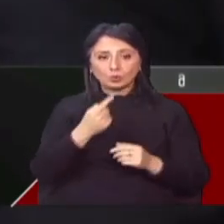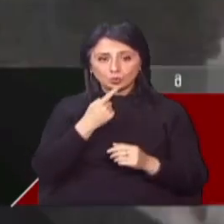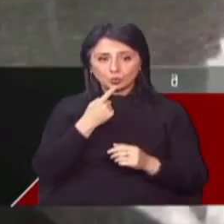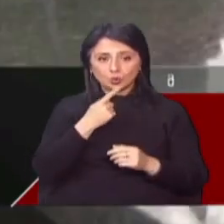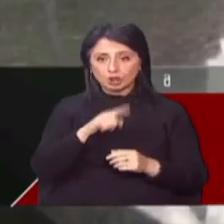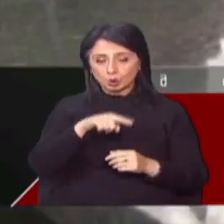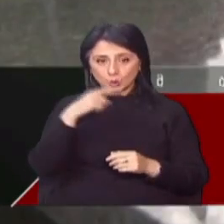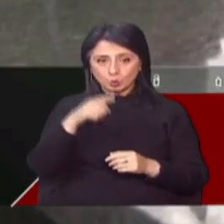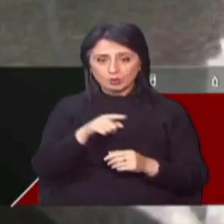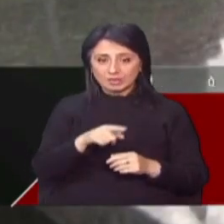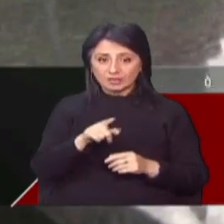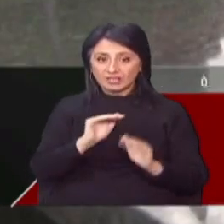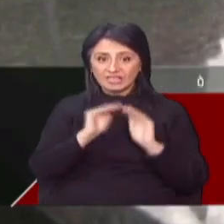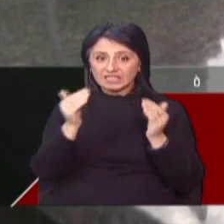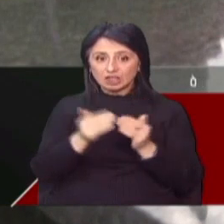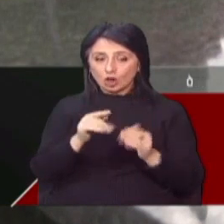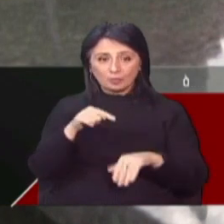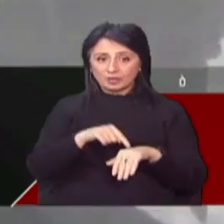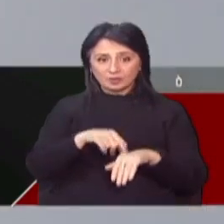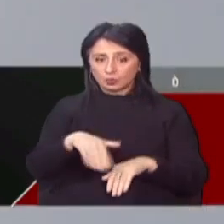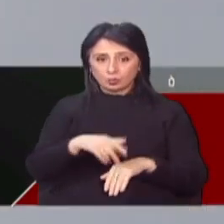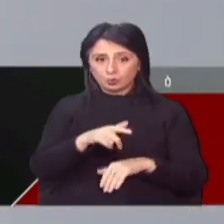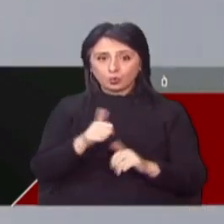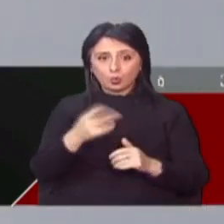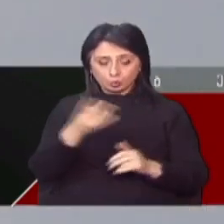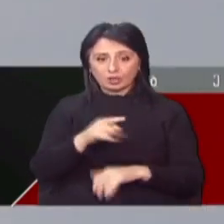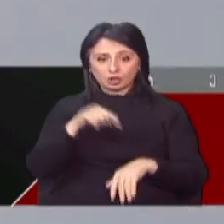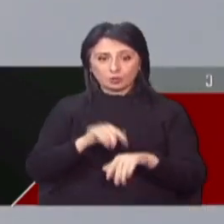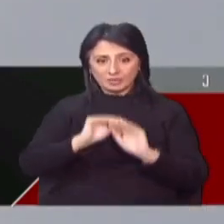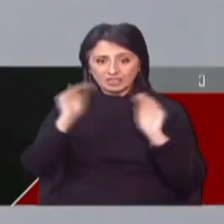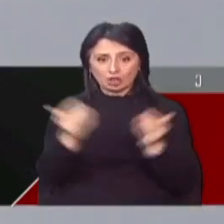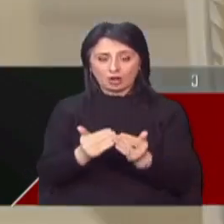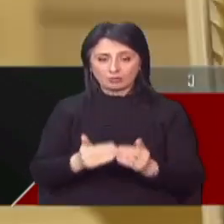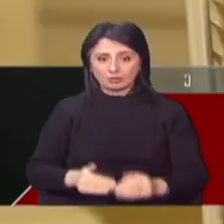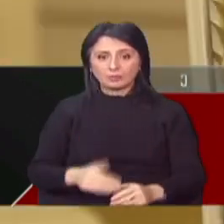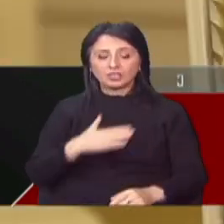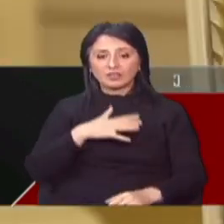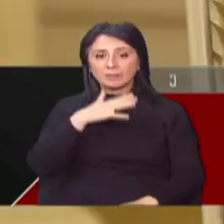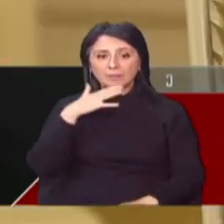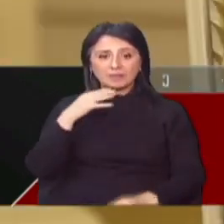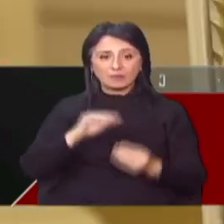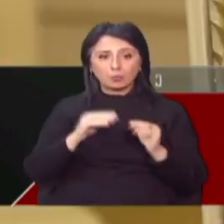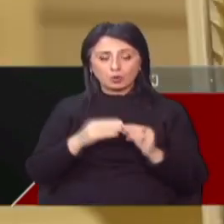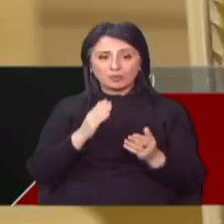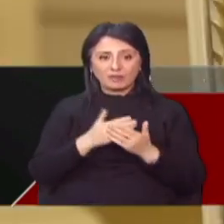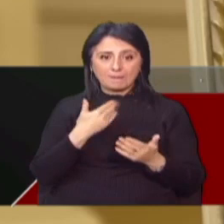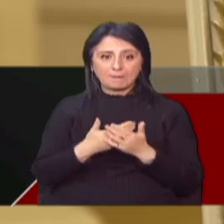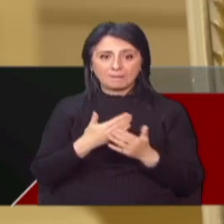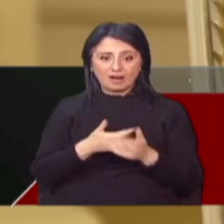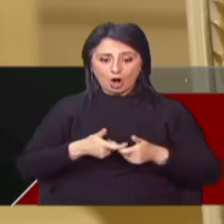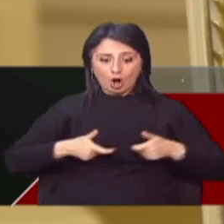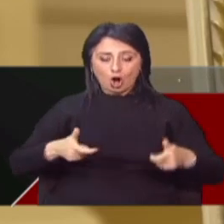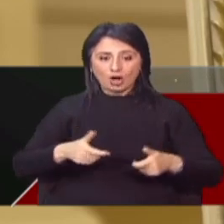რომ რუსეთი არც ისე იზოლირებულად გრძნობს თავს, როგორც უნდა გრძნობდეს. ჩვენ ბევრი გამოწვევები გვაქვს, მაგალითად